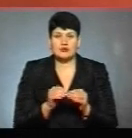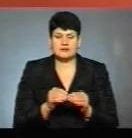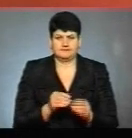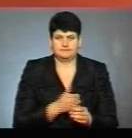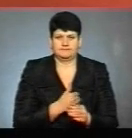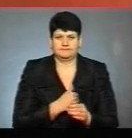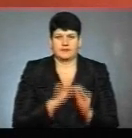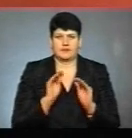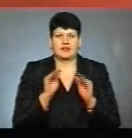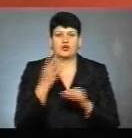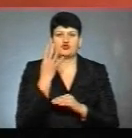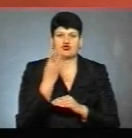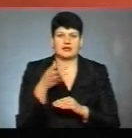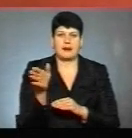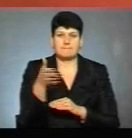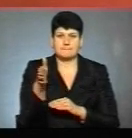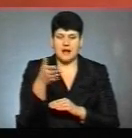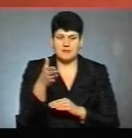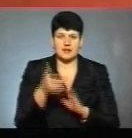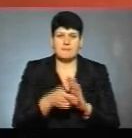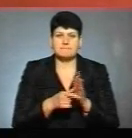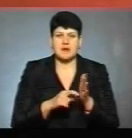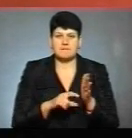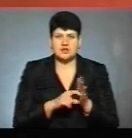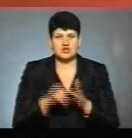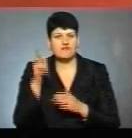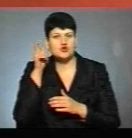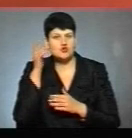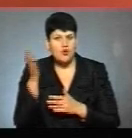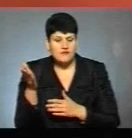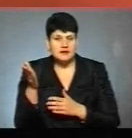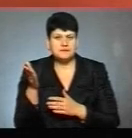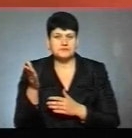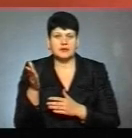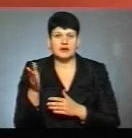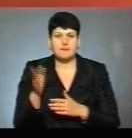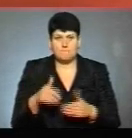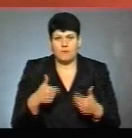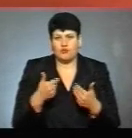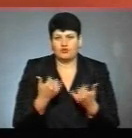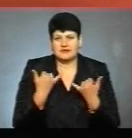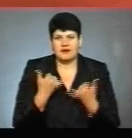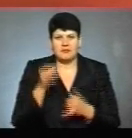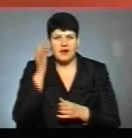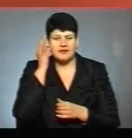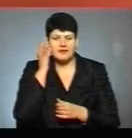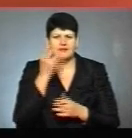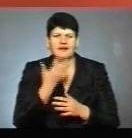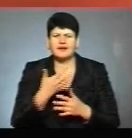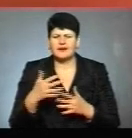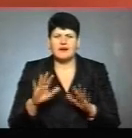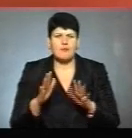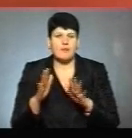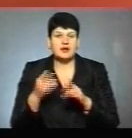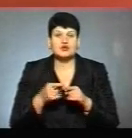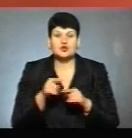вивісити 4 прапори над приміщеннями в Чорткові. Власне, пропоную зараз пригадати декілька моментів